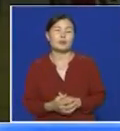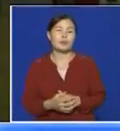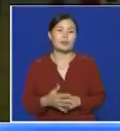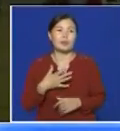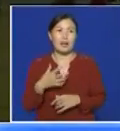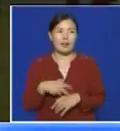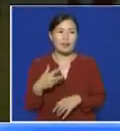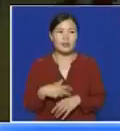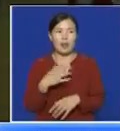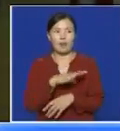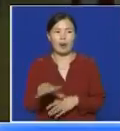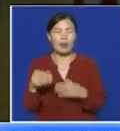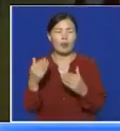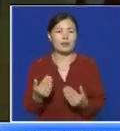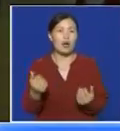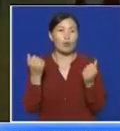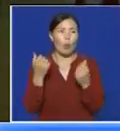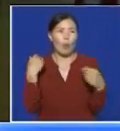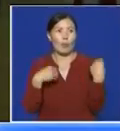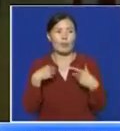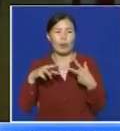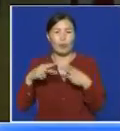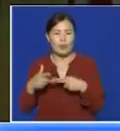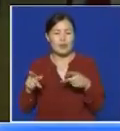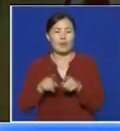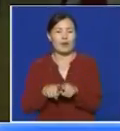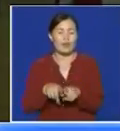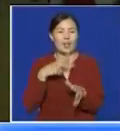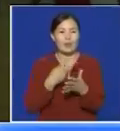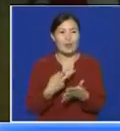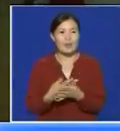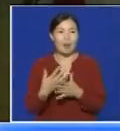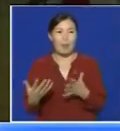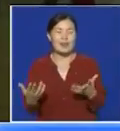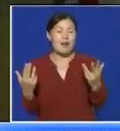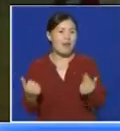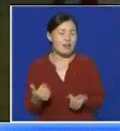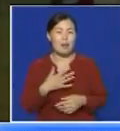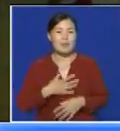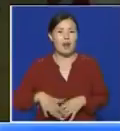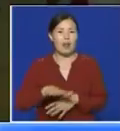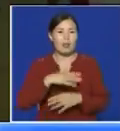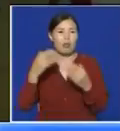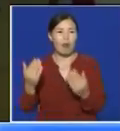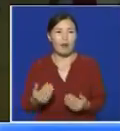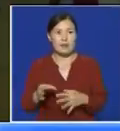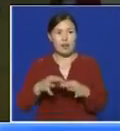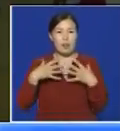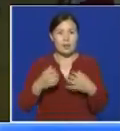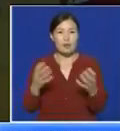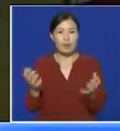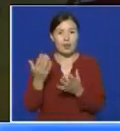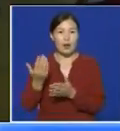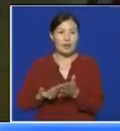дәрігерлеріміз ақ халаттарының орнына спорттық киімде өздерін тағы бір қырларынан көрсетіп жатыр. Яғни біз халыққа салауатты өмір